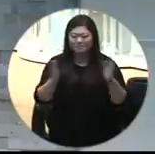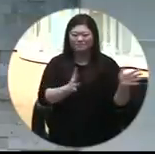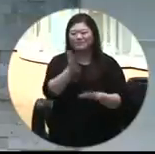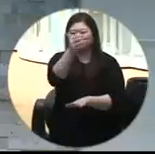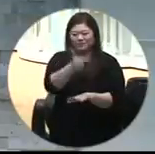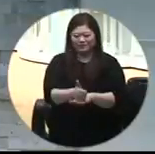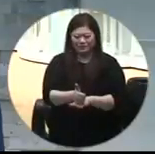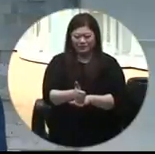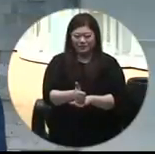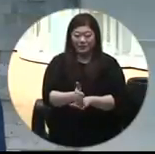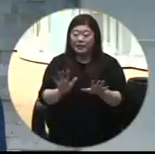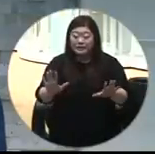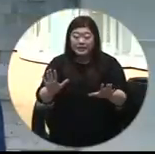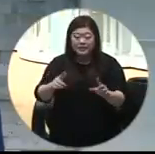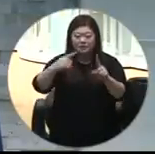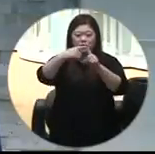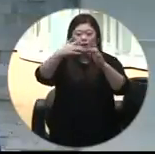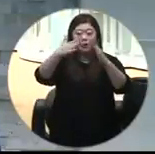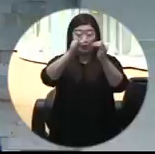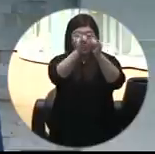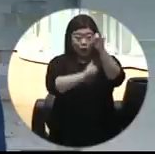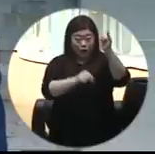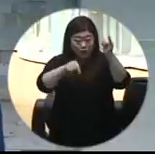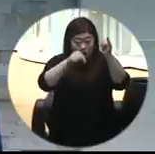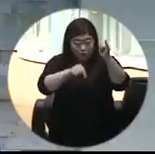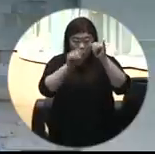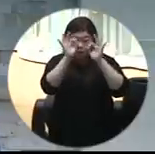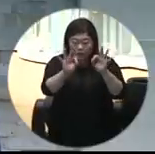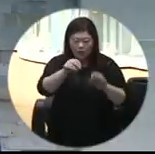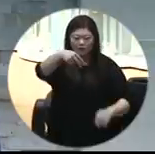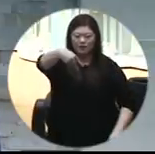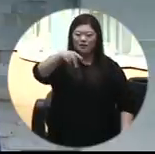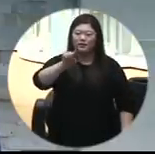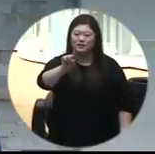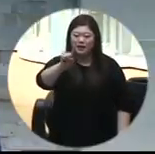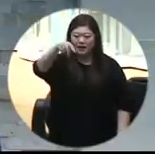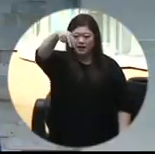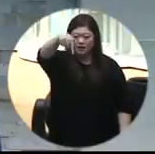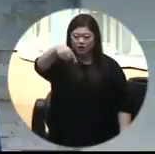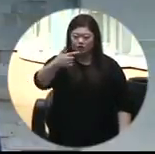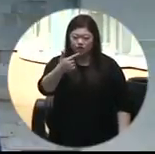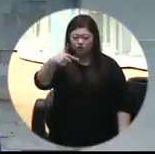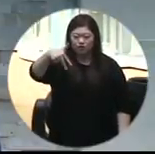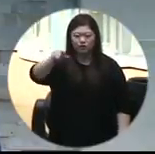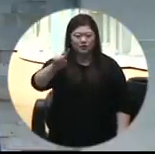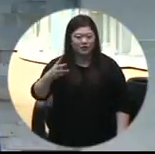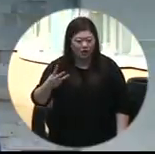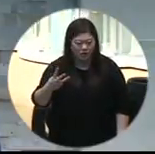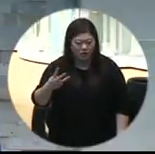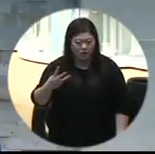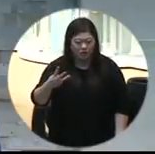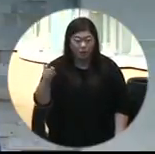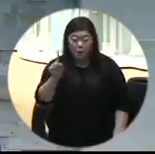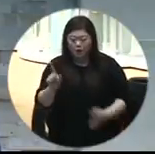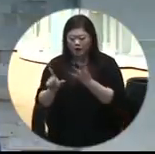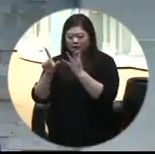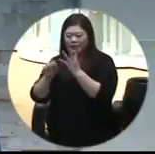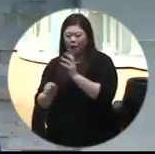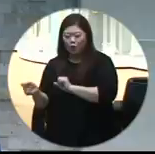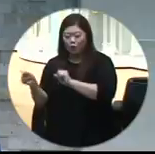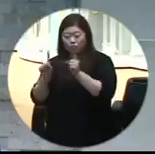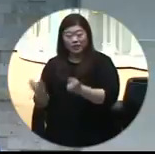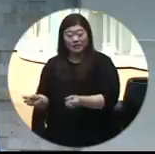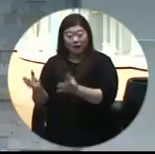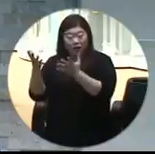교회력으로 사순절입니다. 부활절 이전 46일, 이것을 이어지는 주일을 제외하면 40일